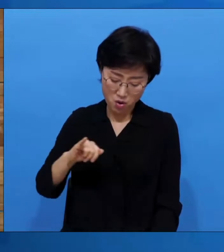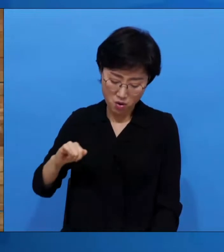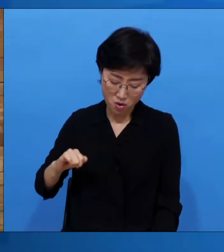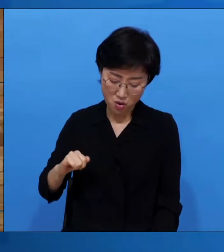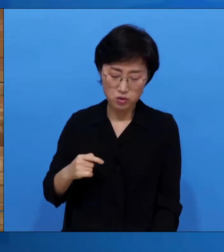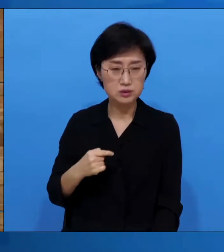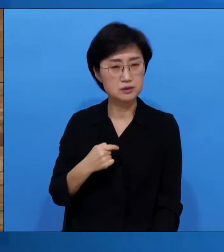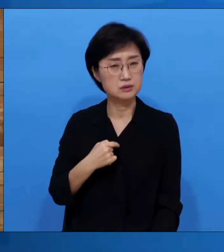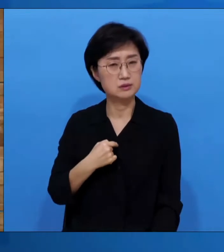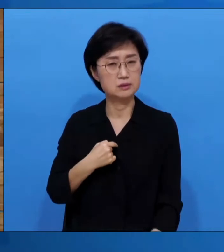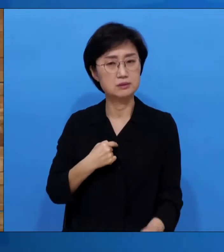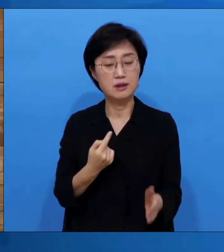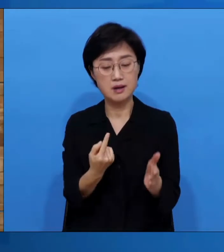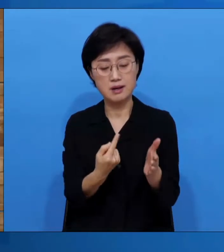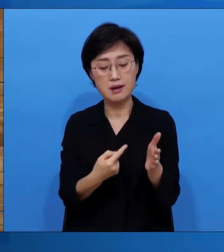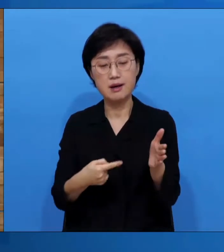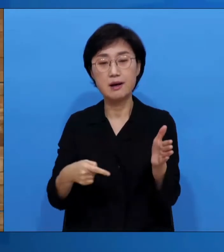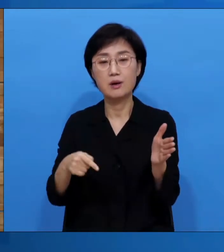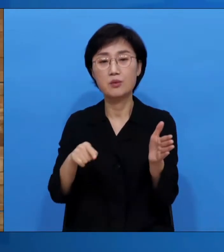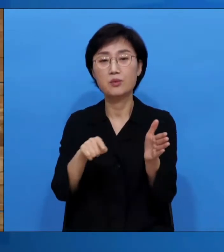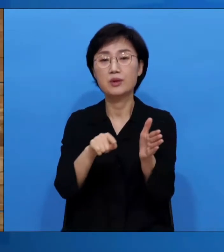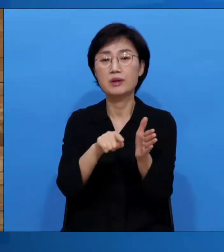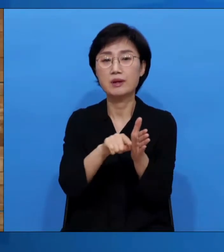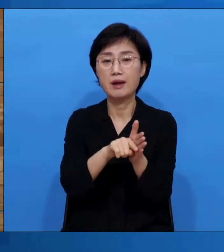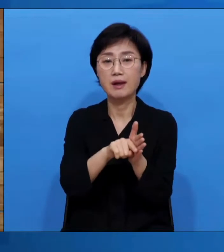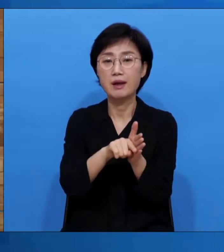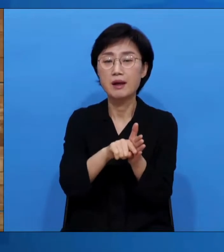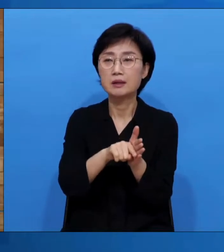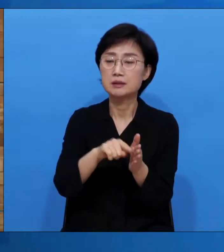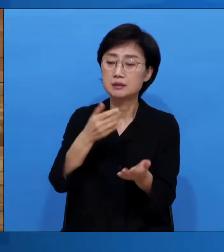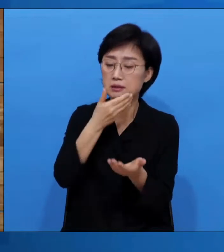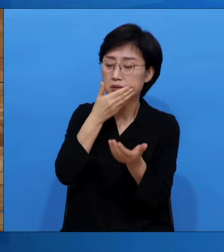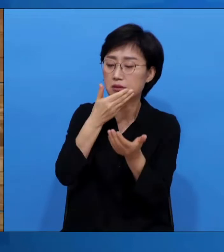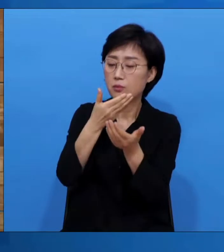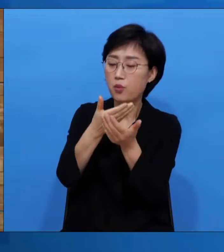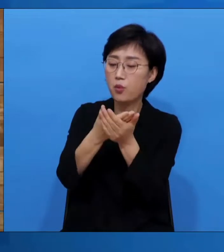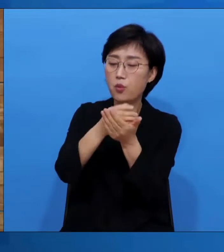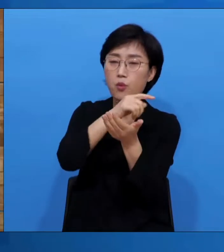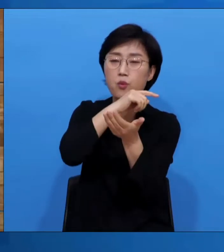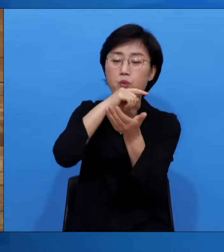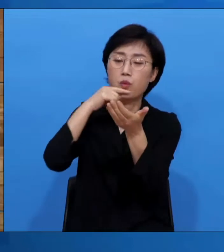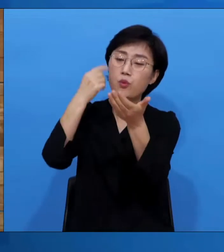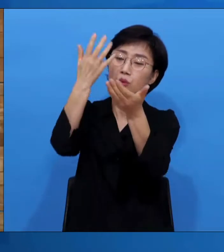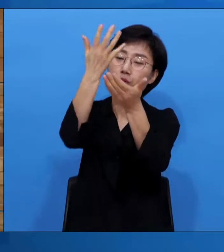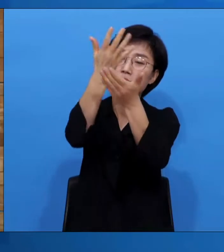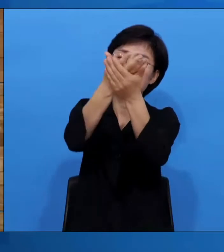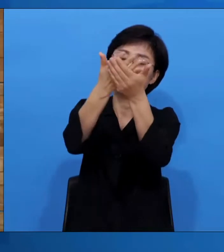벌레 같은 날 위해 그 보혈